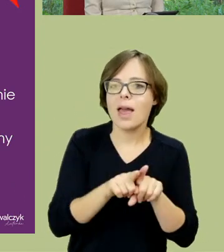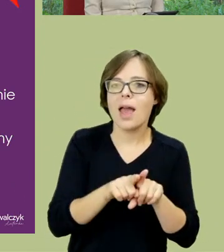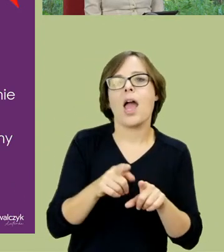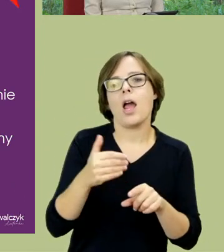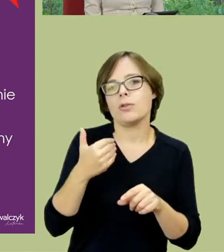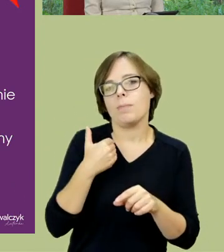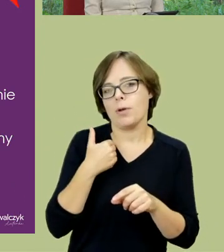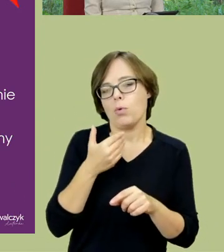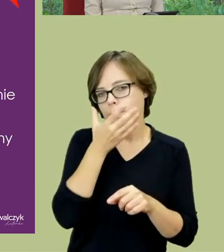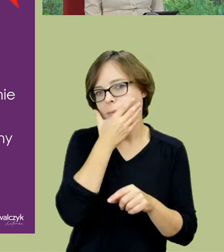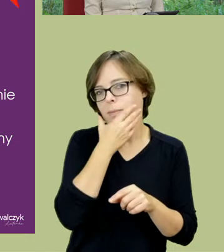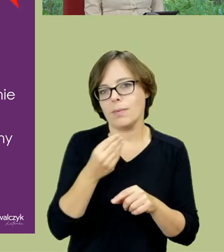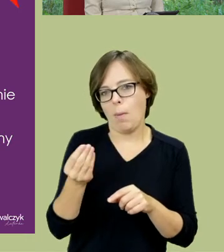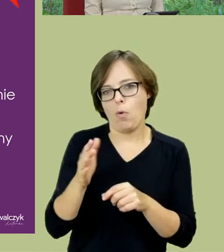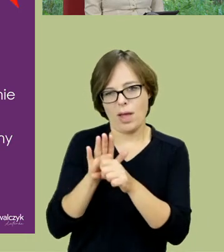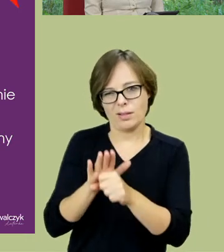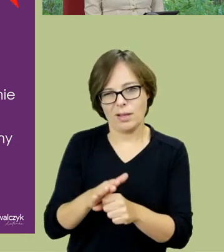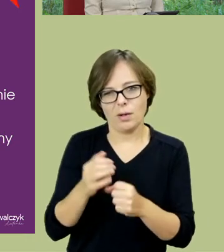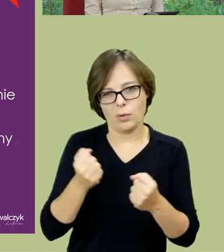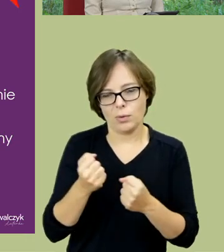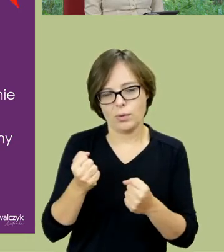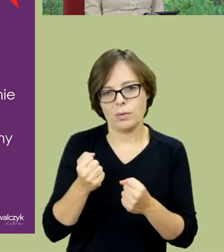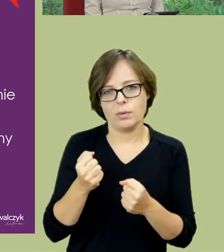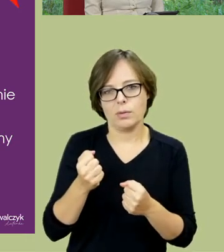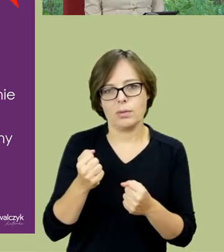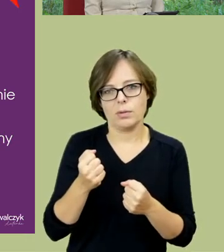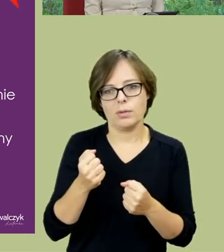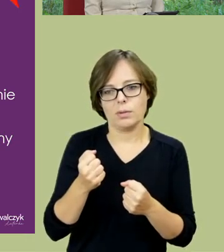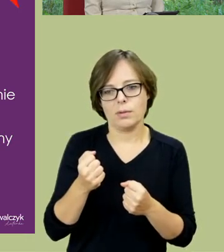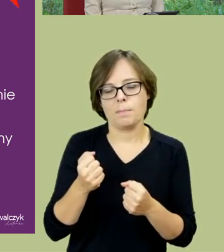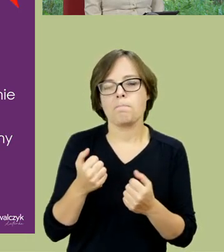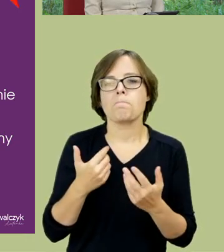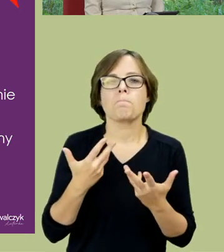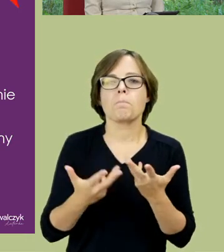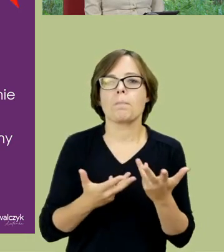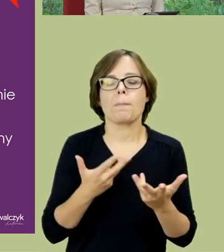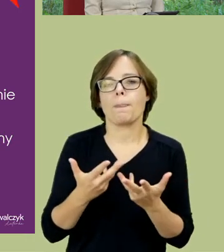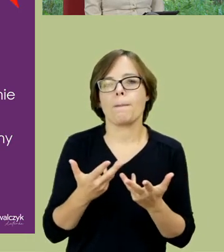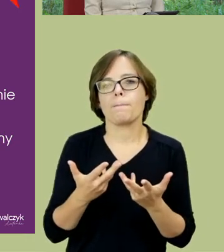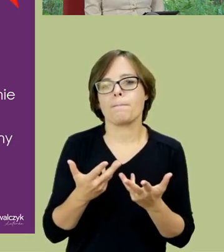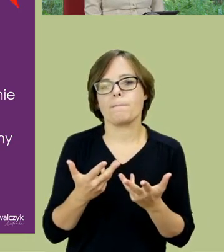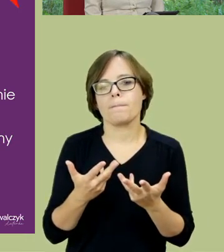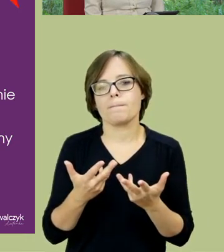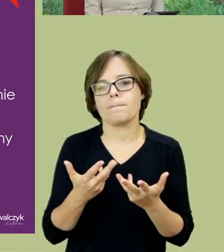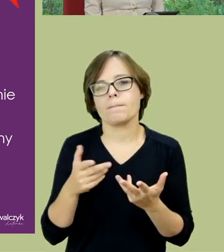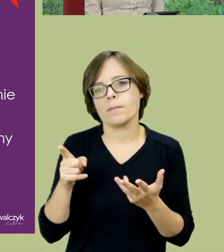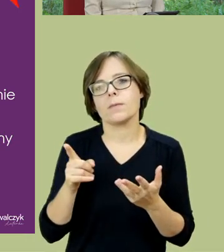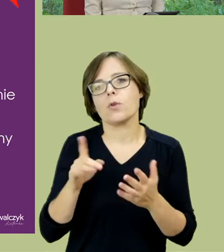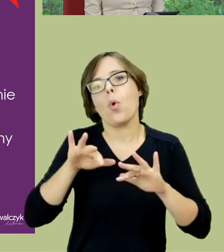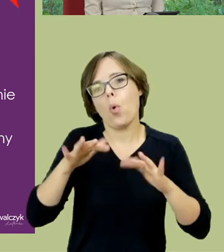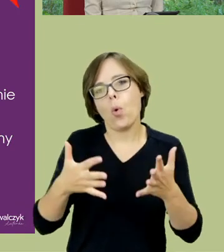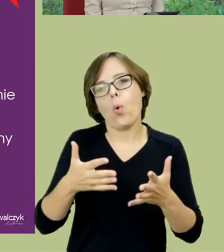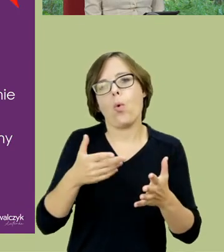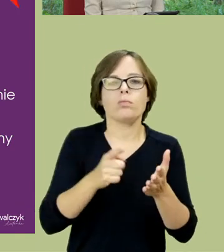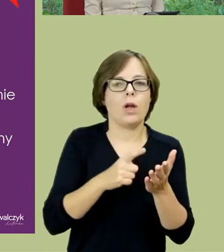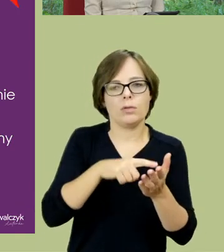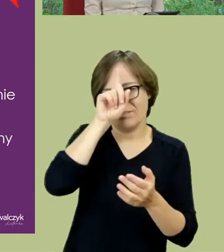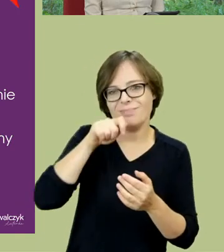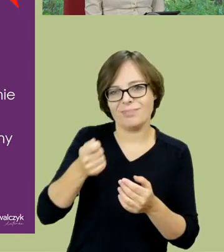reputacja, mniej lub bardziej zasłużona, w polowych prostytutek. I